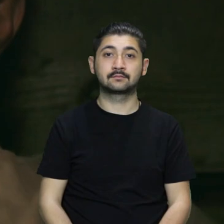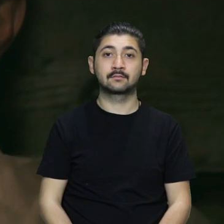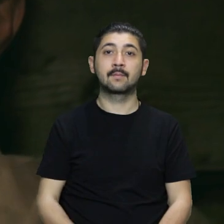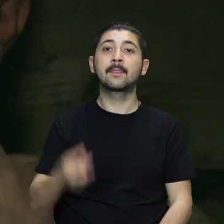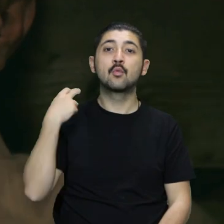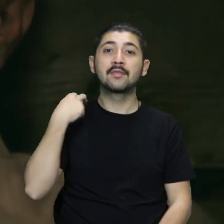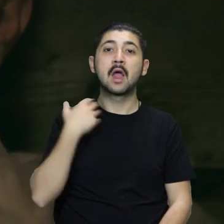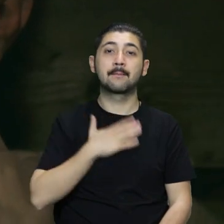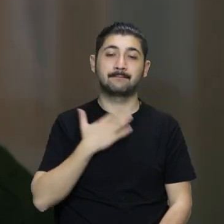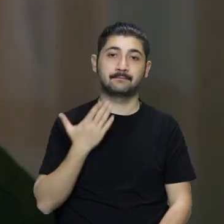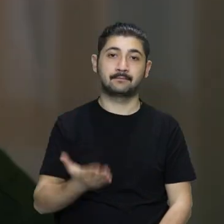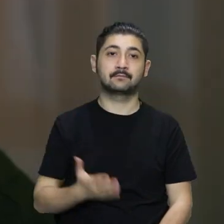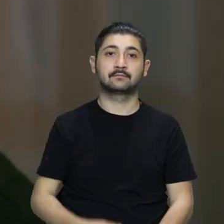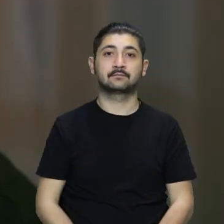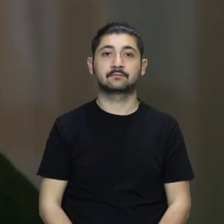Kumandanım.